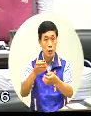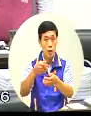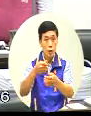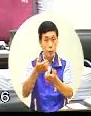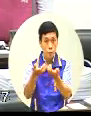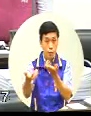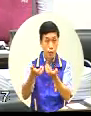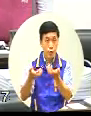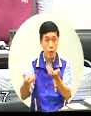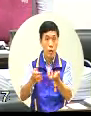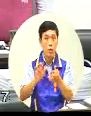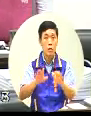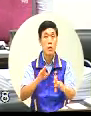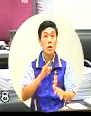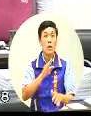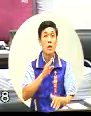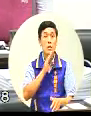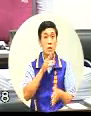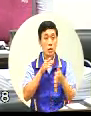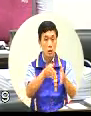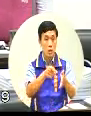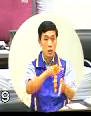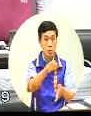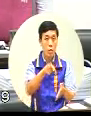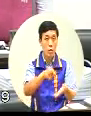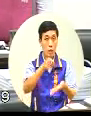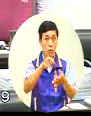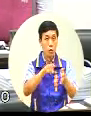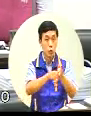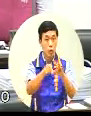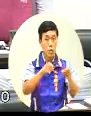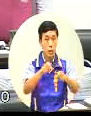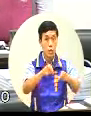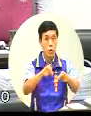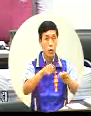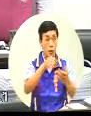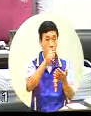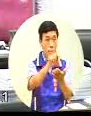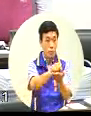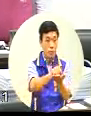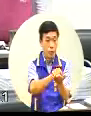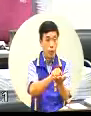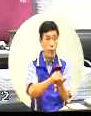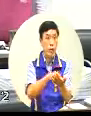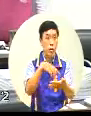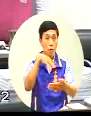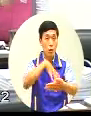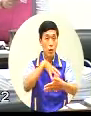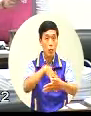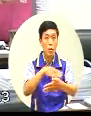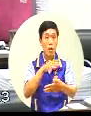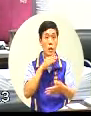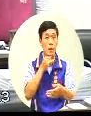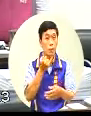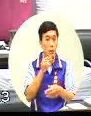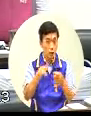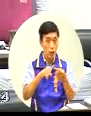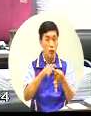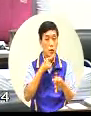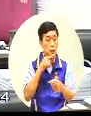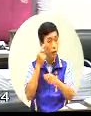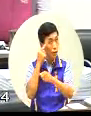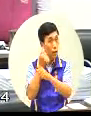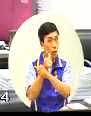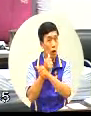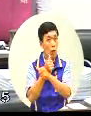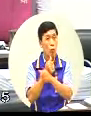望的是说，你们所谓的专案里面所列举的里面有很多都是可以去考量需要